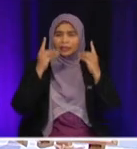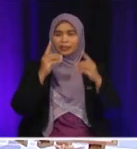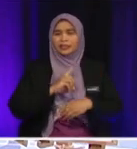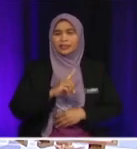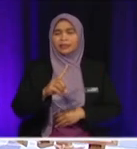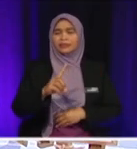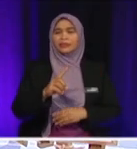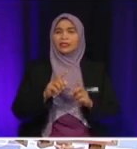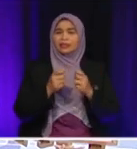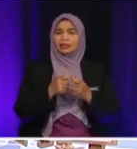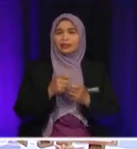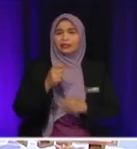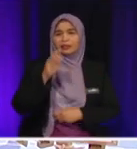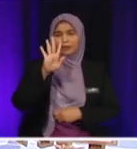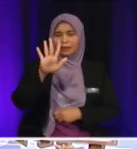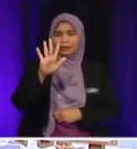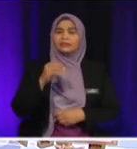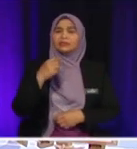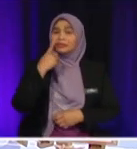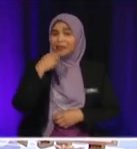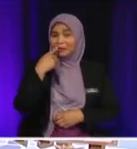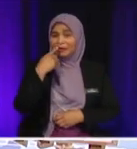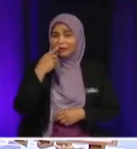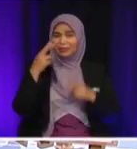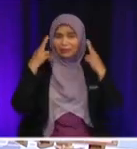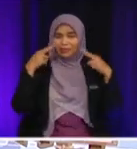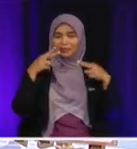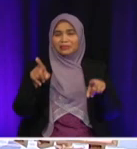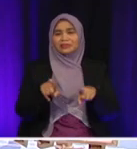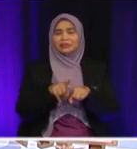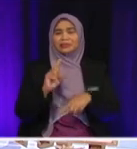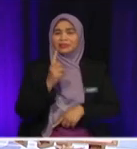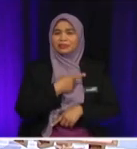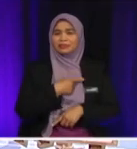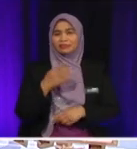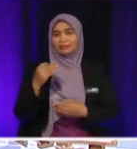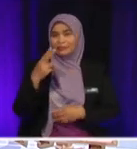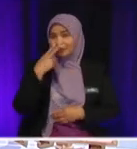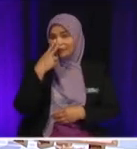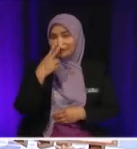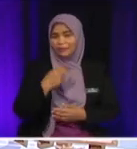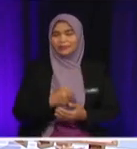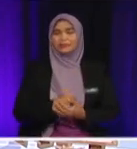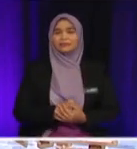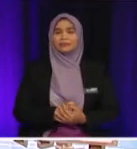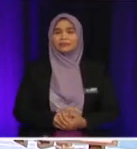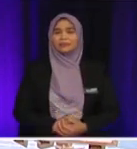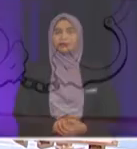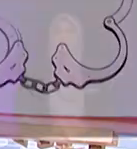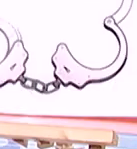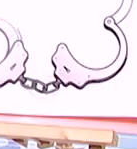pendidikan Islam tingkatan 5. Siapakah Ustaz yang akan bersama dengan kita pada hari ini? Jom kita saksikan profil Ustaz terlebih dahulu.